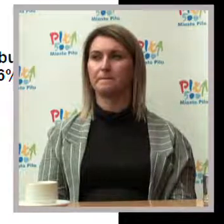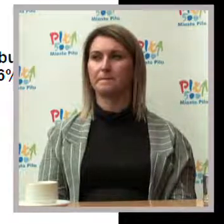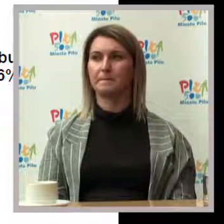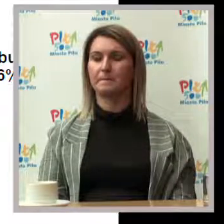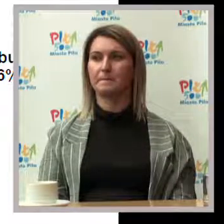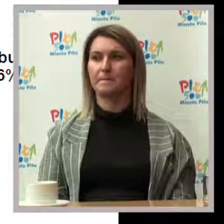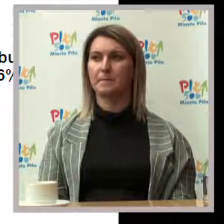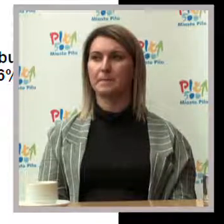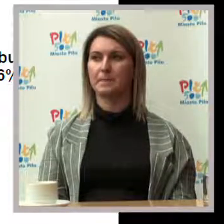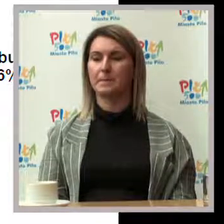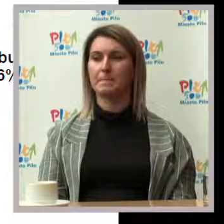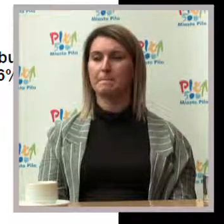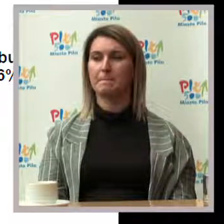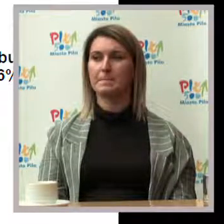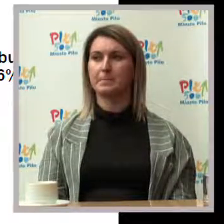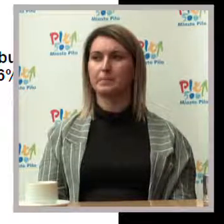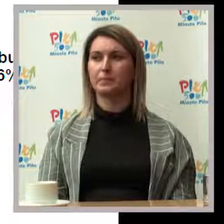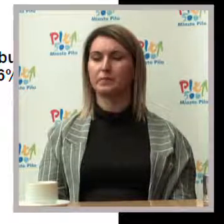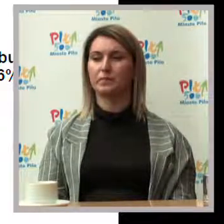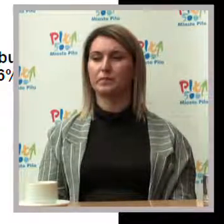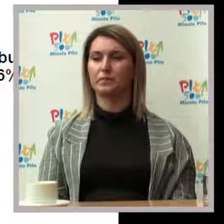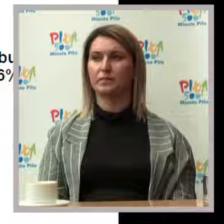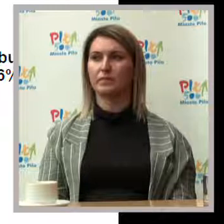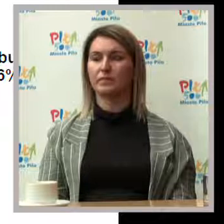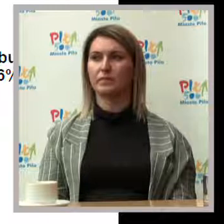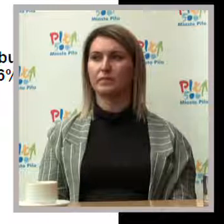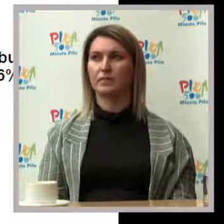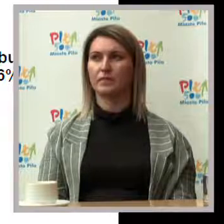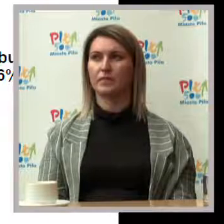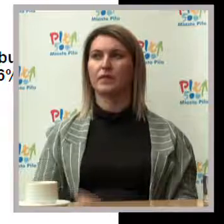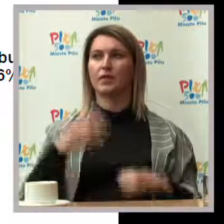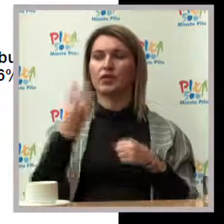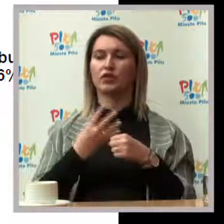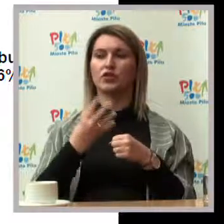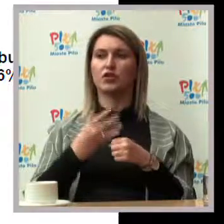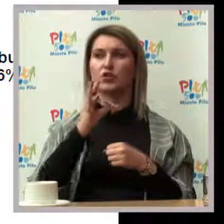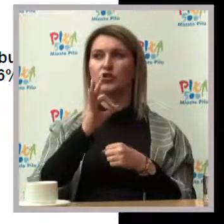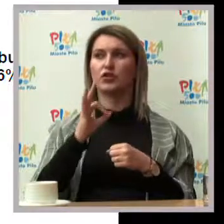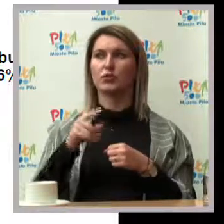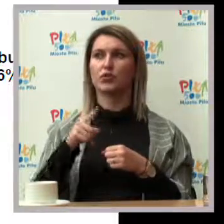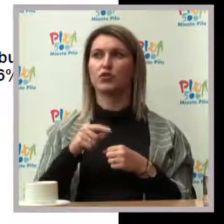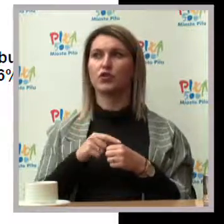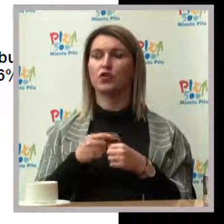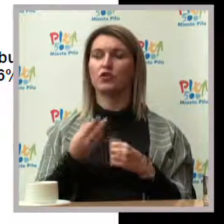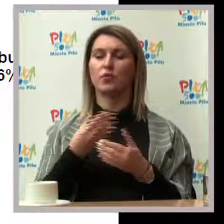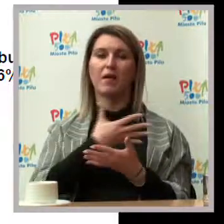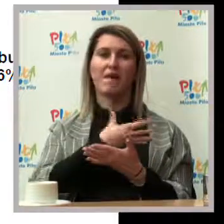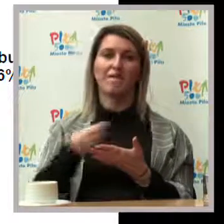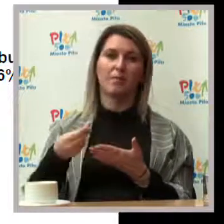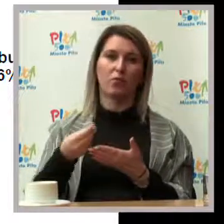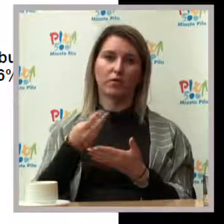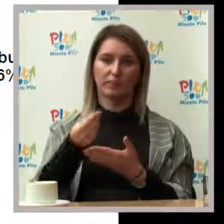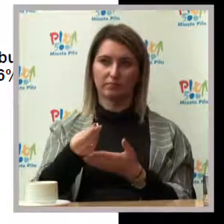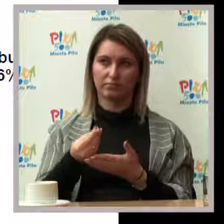Struktura planowanych wydatków bieżących w roku 2019. Proszę Państwa, 40% to wynagrodzenia i pochodne.